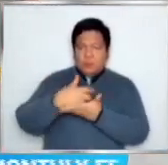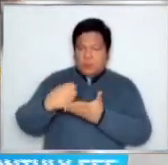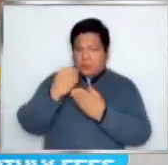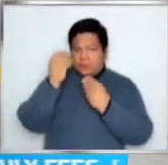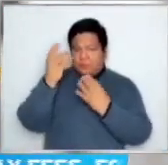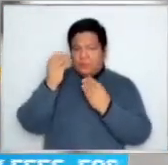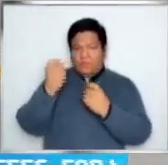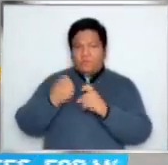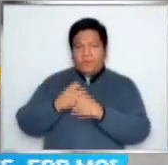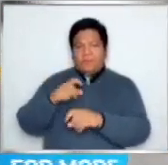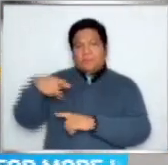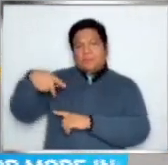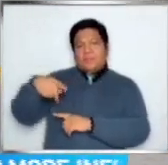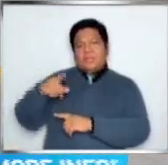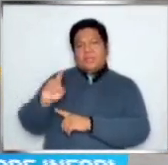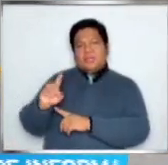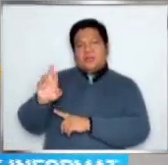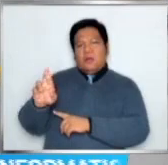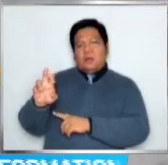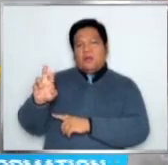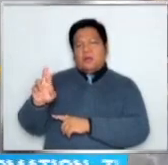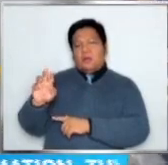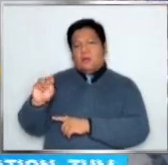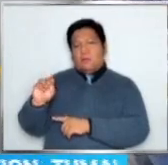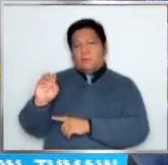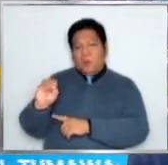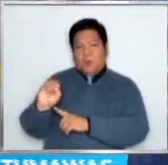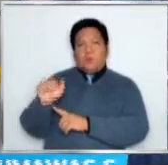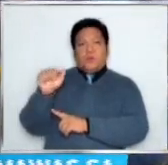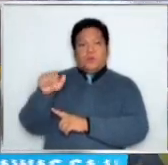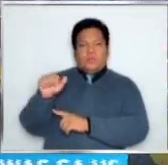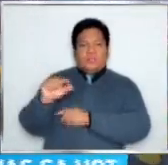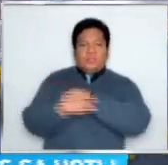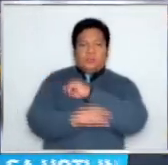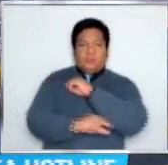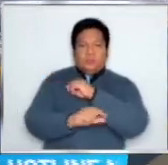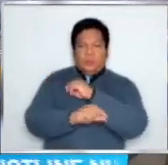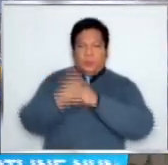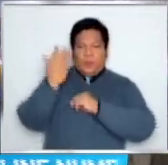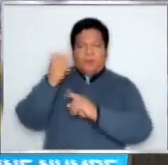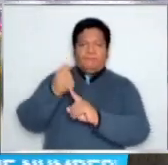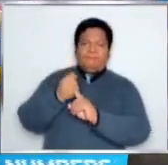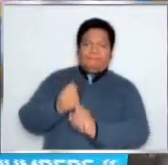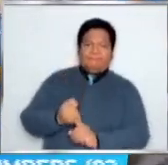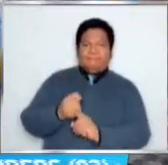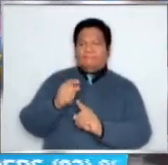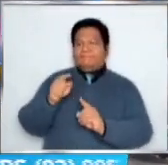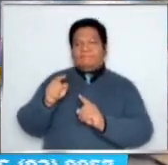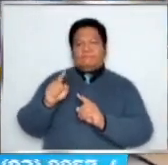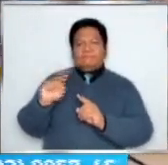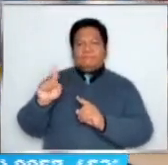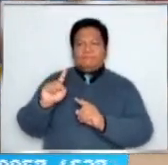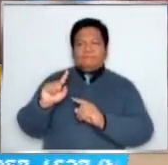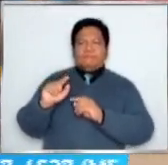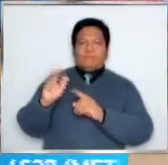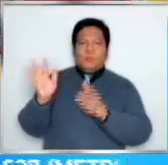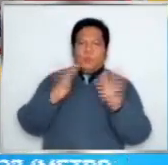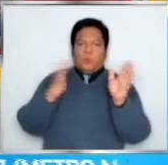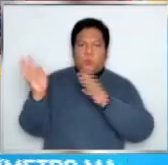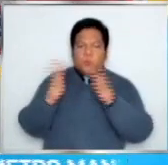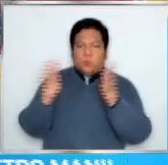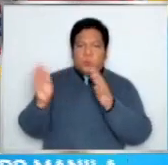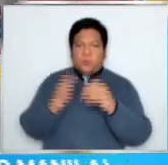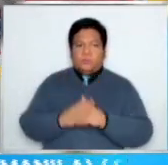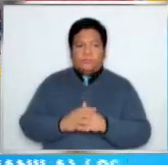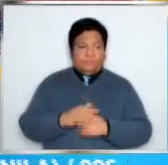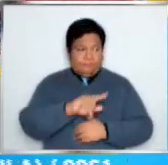Quezon sa lawak ng pinsala ng bagyong Julina sa Quezon Province. And I understand, pinutulan ng kuryente yung ilang bayan